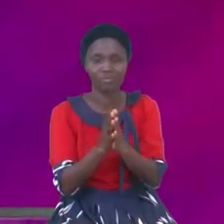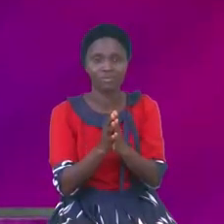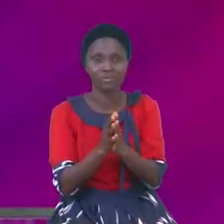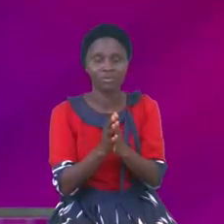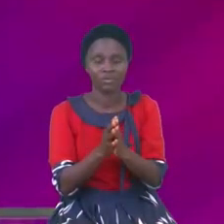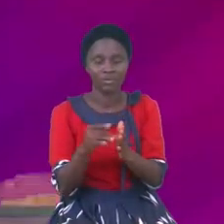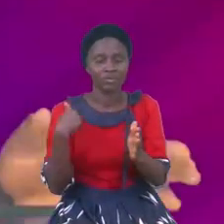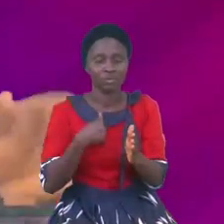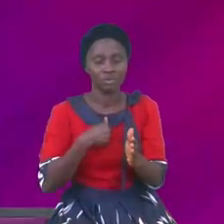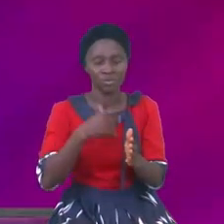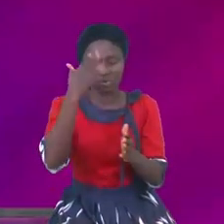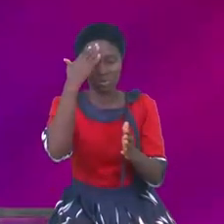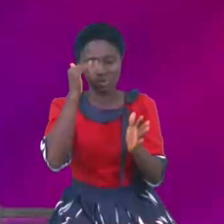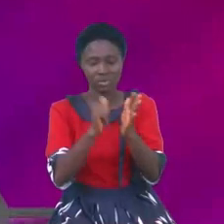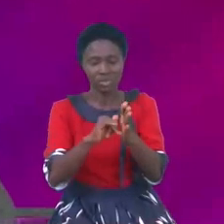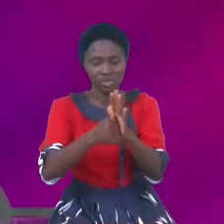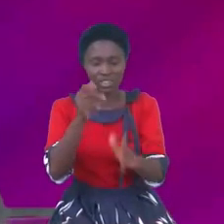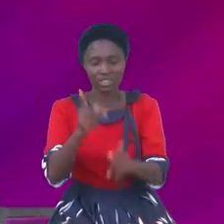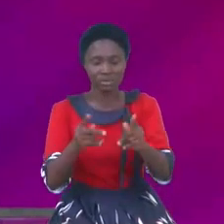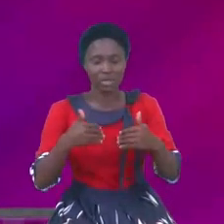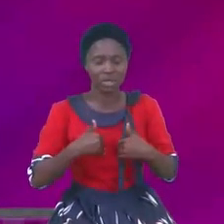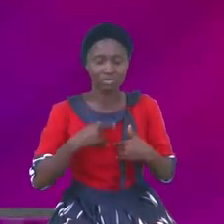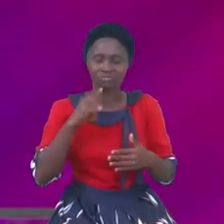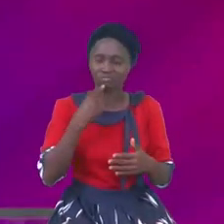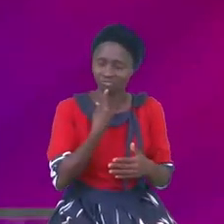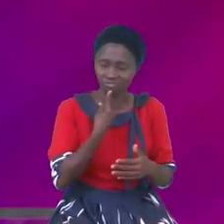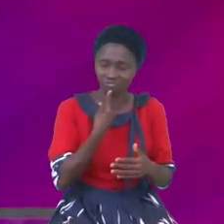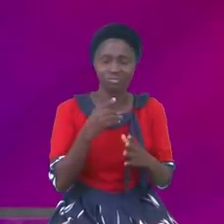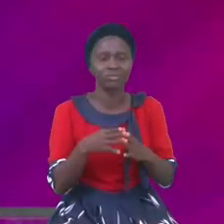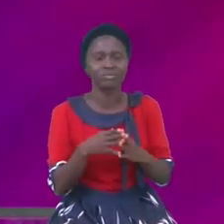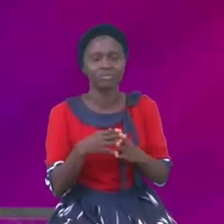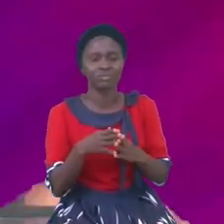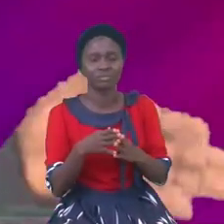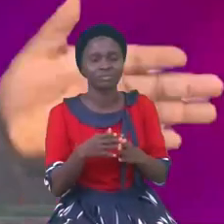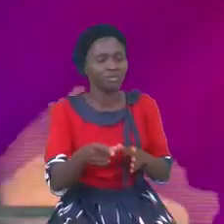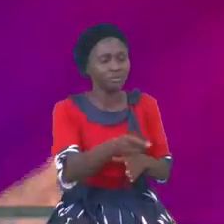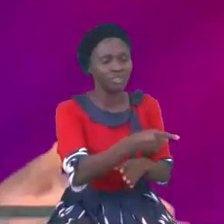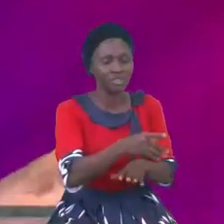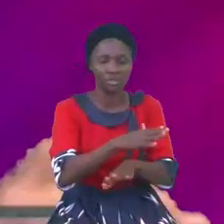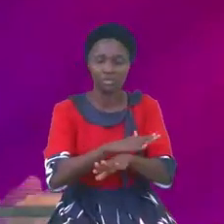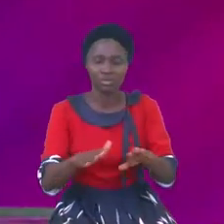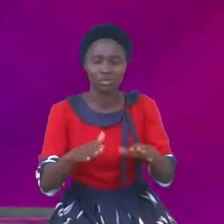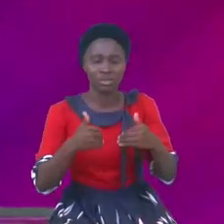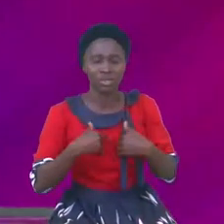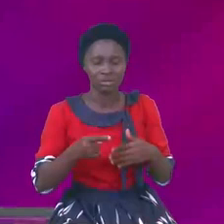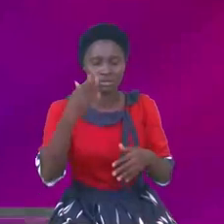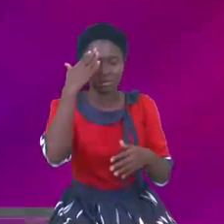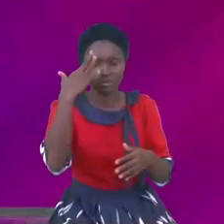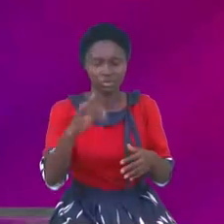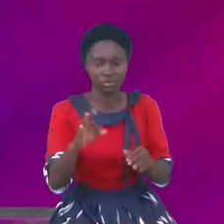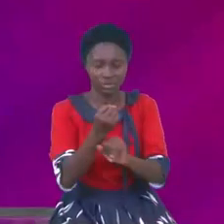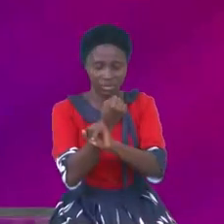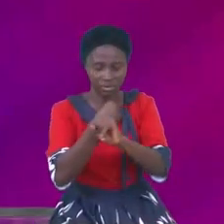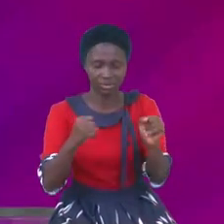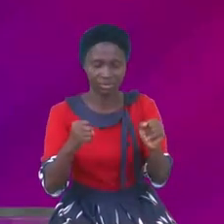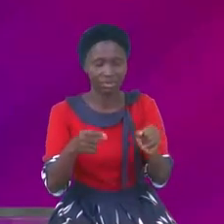sans intelligence, sans connaissance pour la vérité. Ils n'ont pas la connaissance du salut.